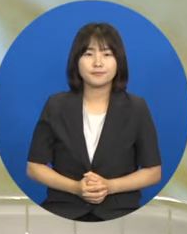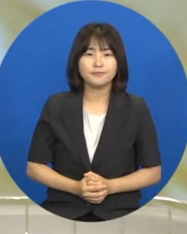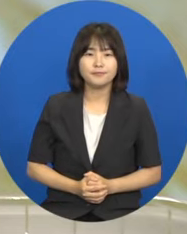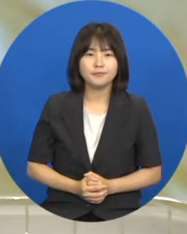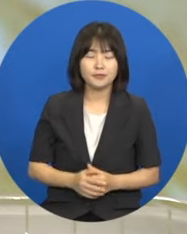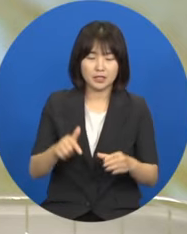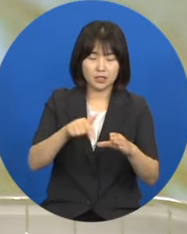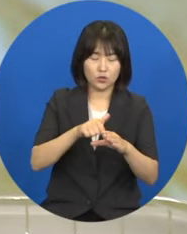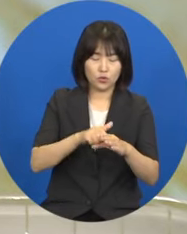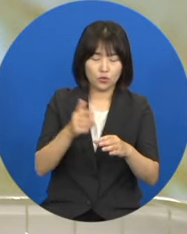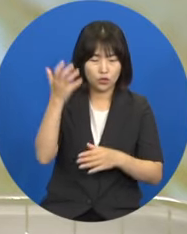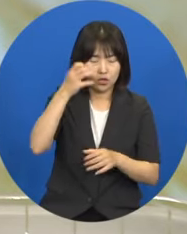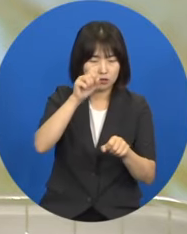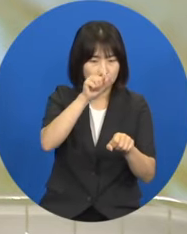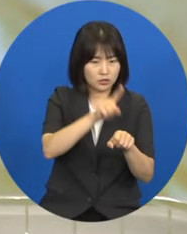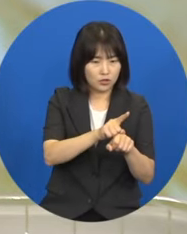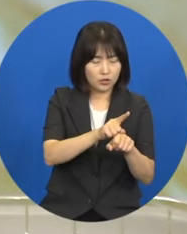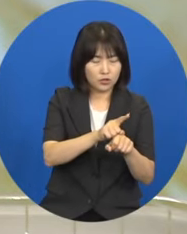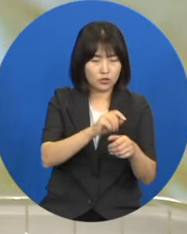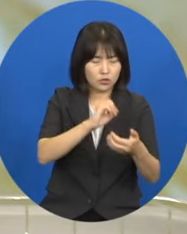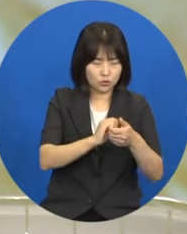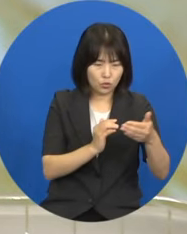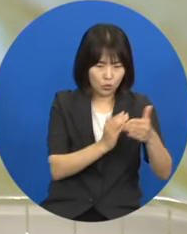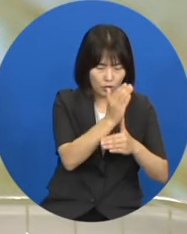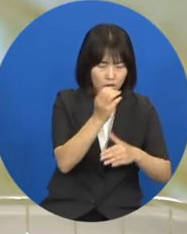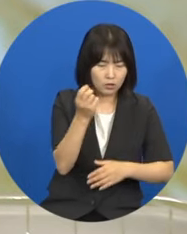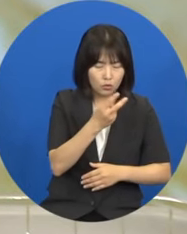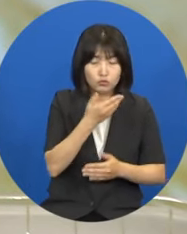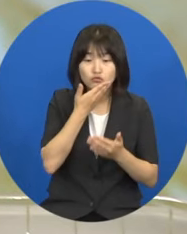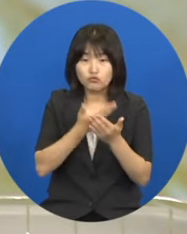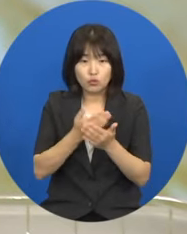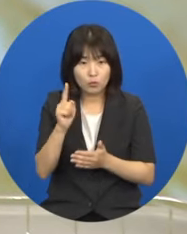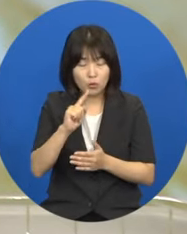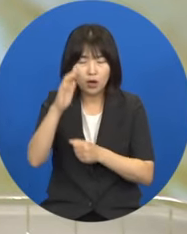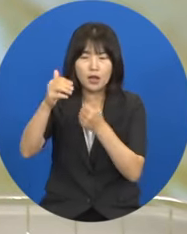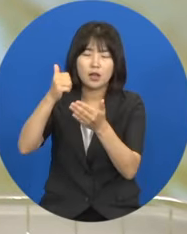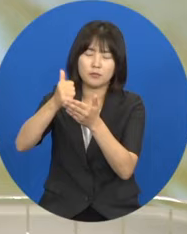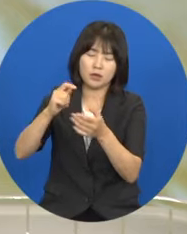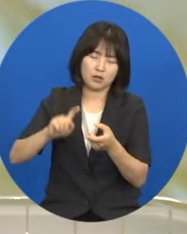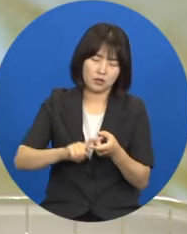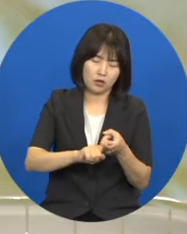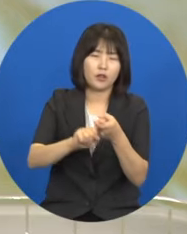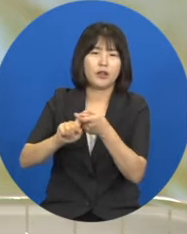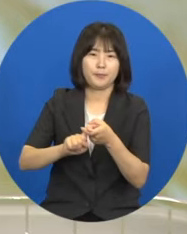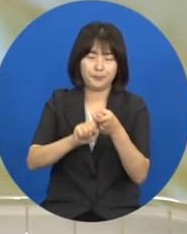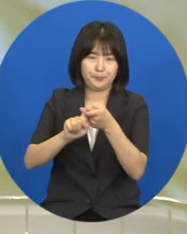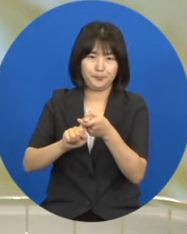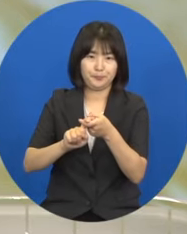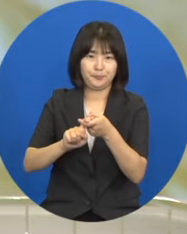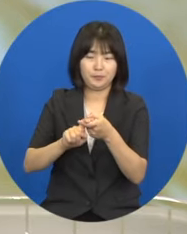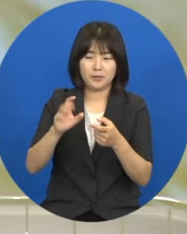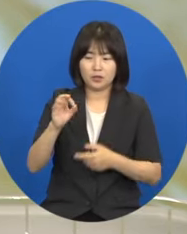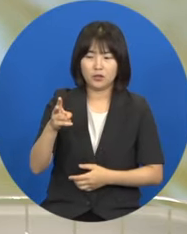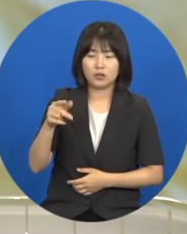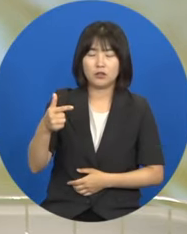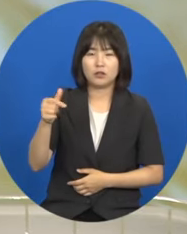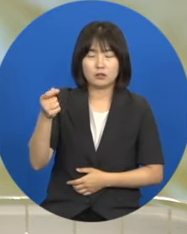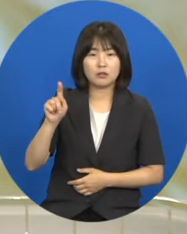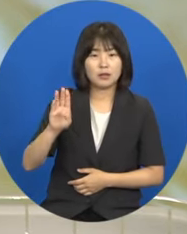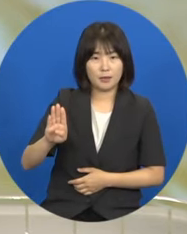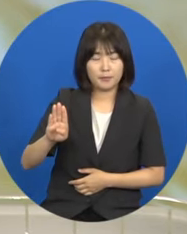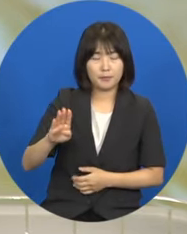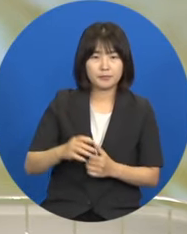기독교 영성에서 초월과 더불어 중요한 개념은 하나님과 연합하는 겁니다. 앞서 살펴보았듯이 기독교